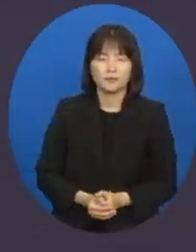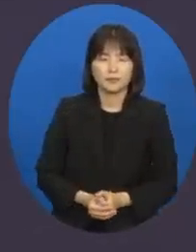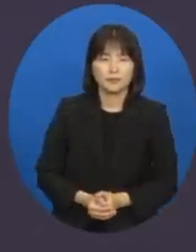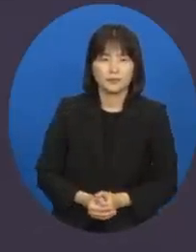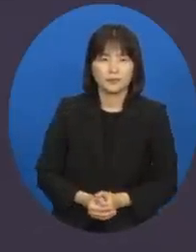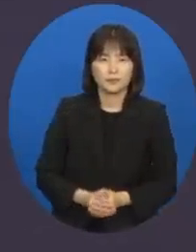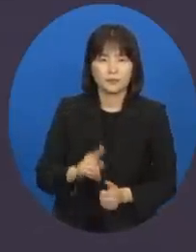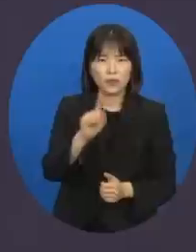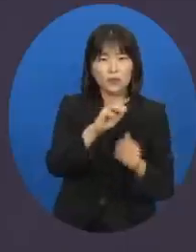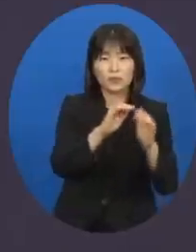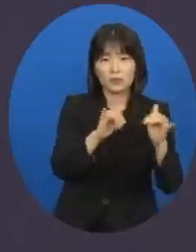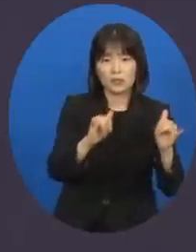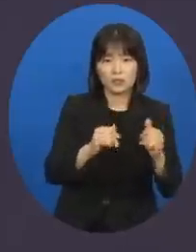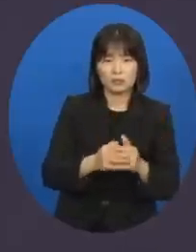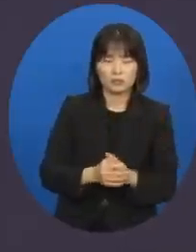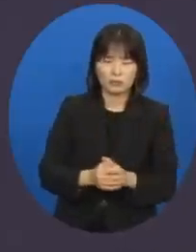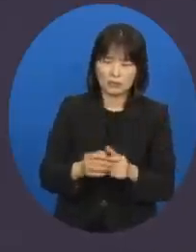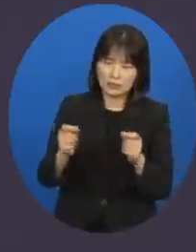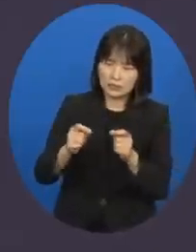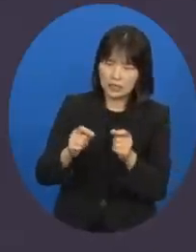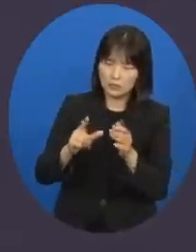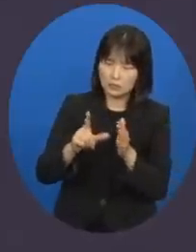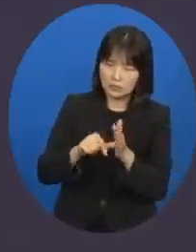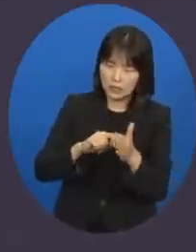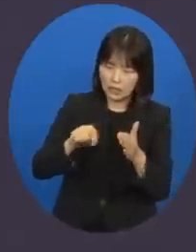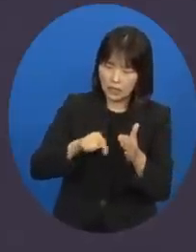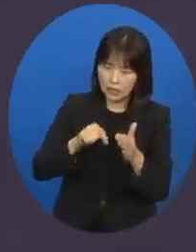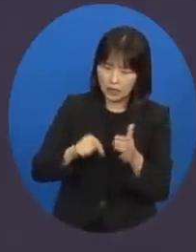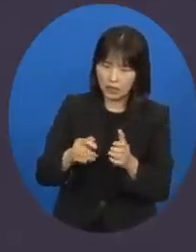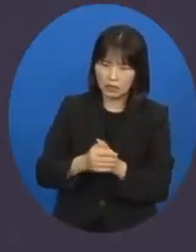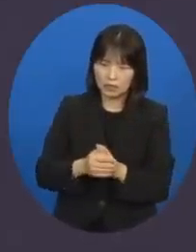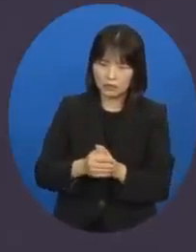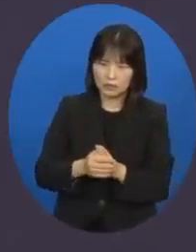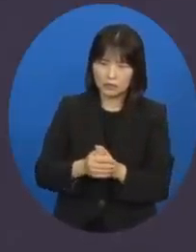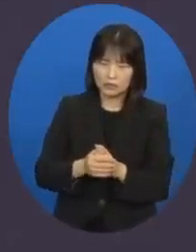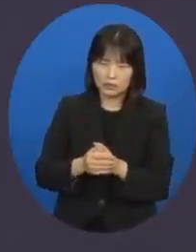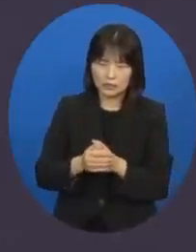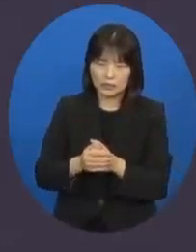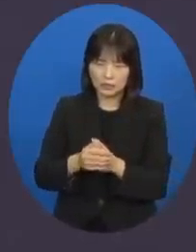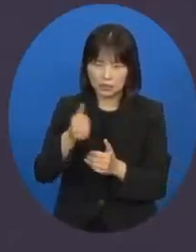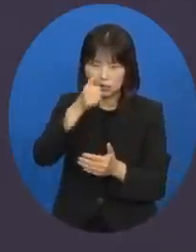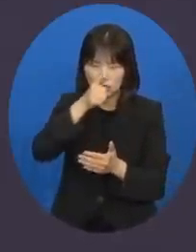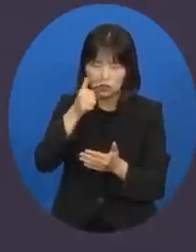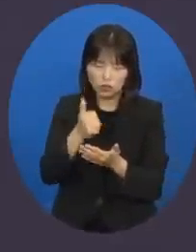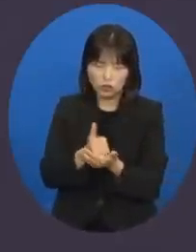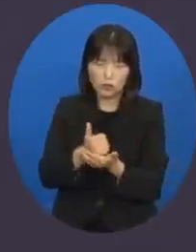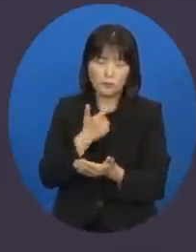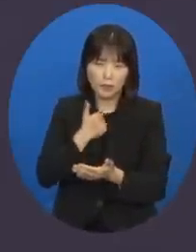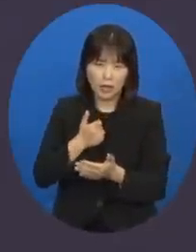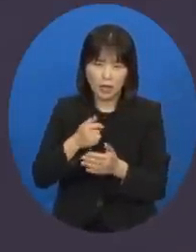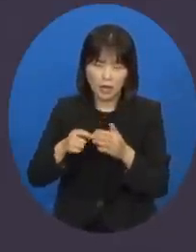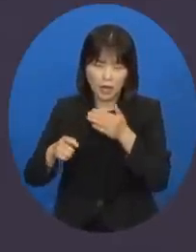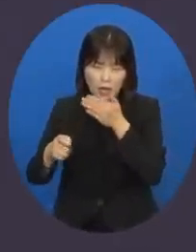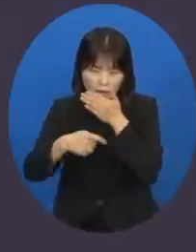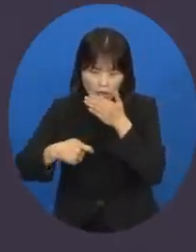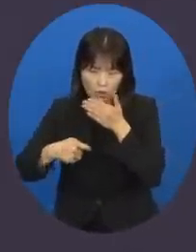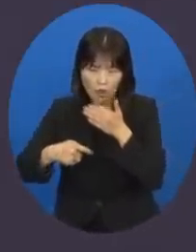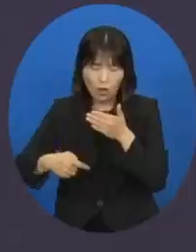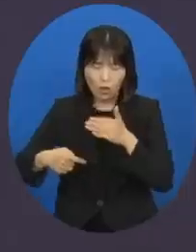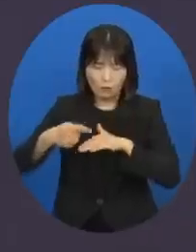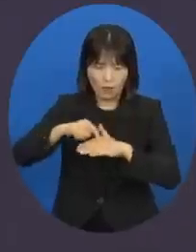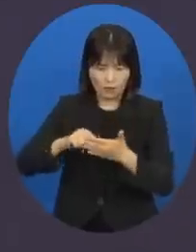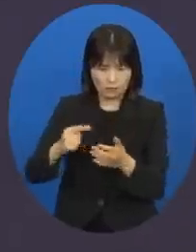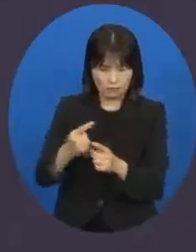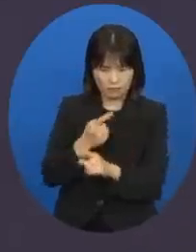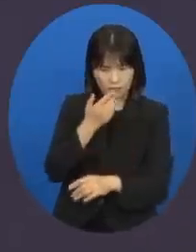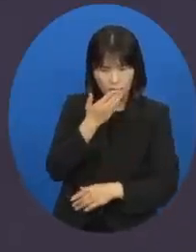누군가는 아니 어떻게 그렇게 짧은 시간에 그 흉악한 강도가 회심할 수 있느냐라고 물으실지도